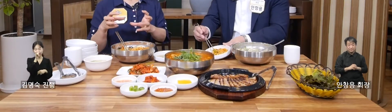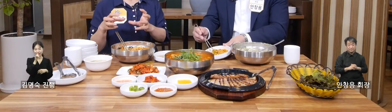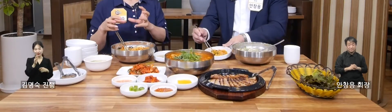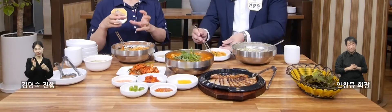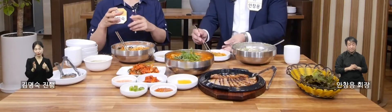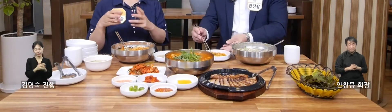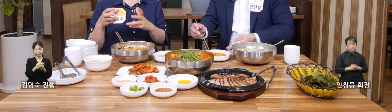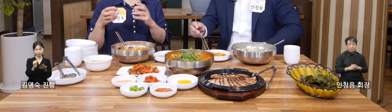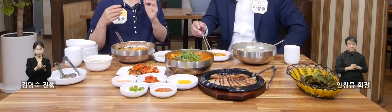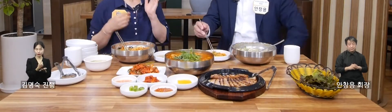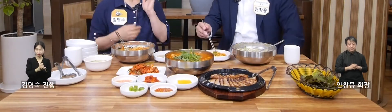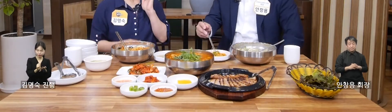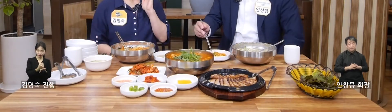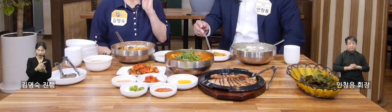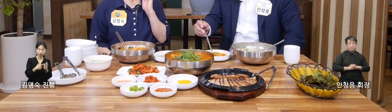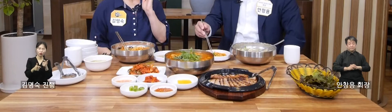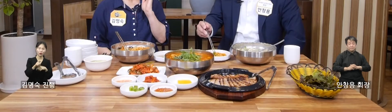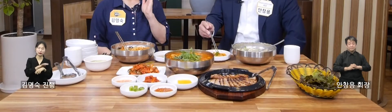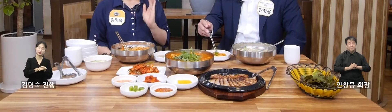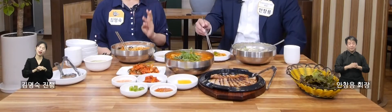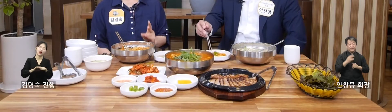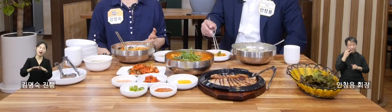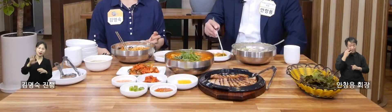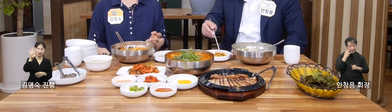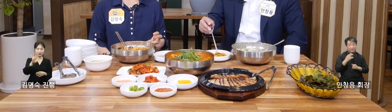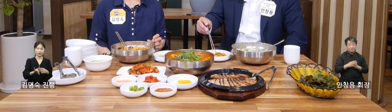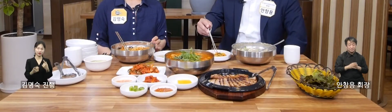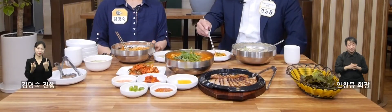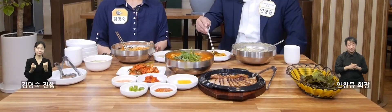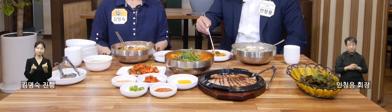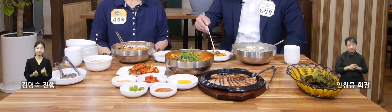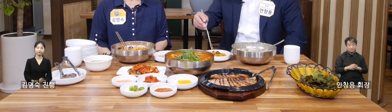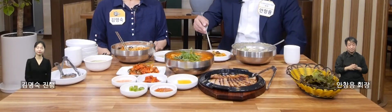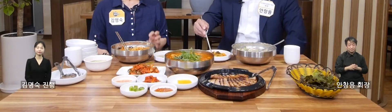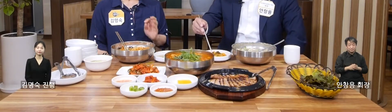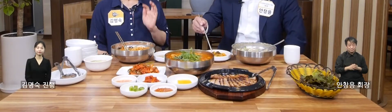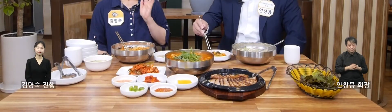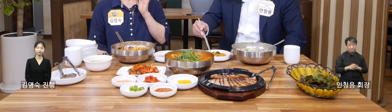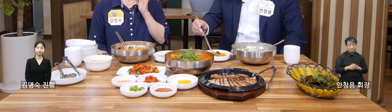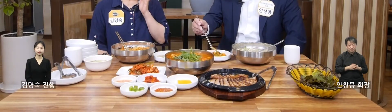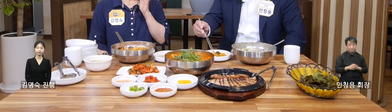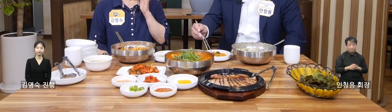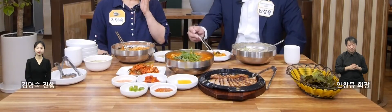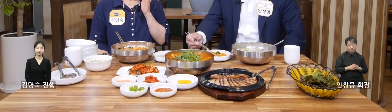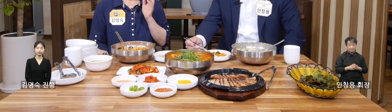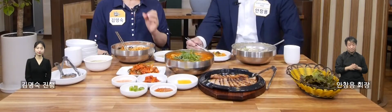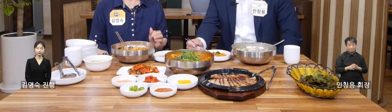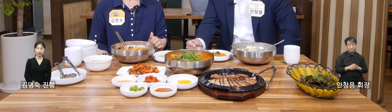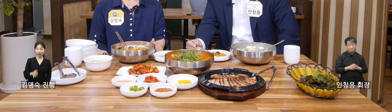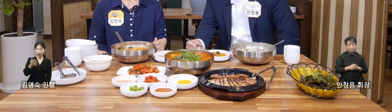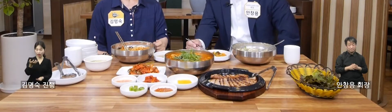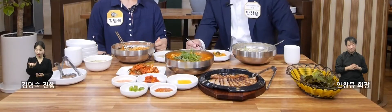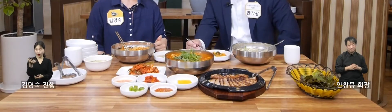비빔이 또 더 잘 어울리는 것 같기도 해요. 그러네요. 근데 우리 회장님 아까도